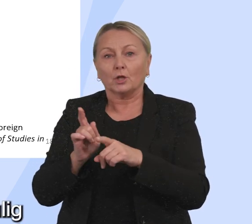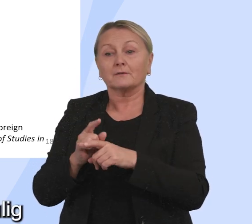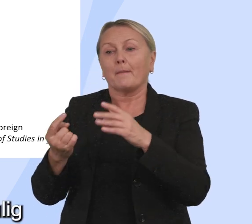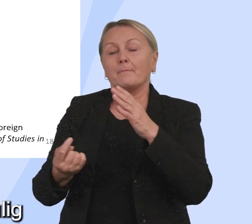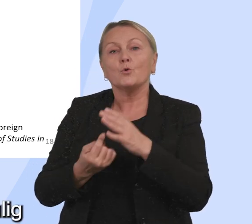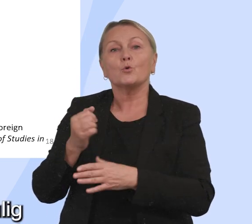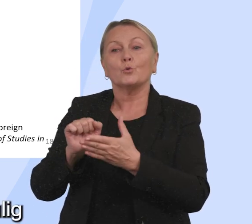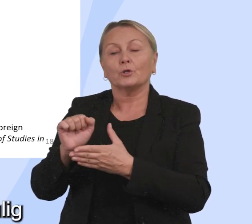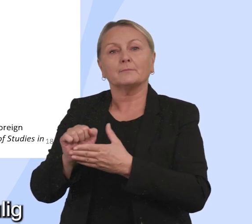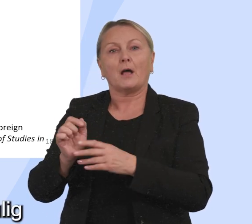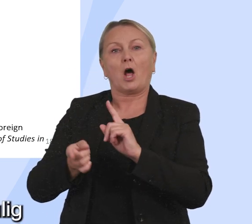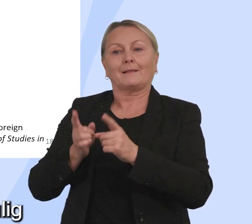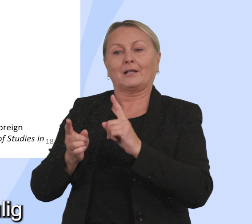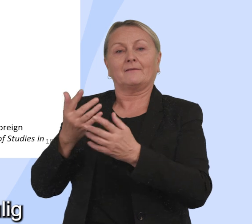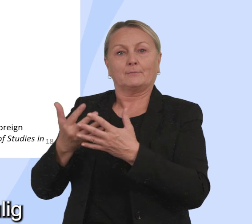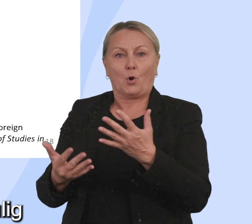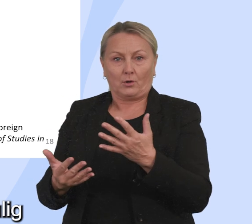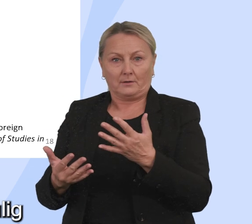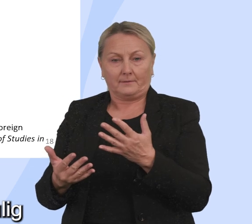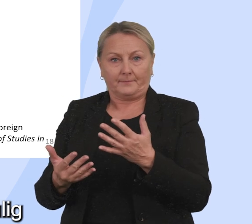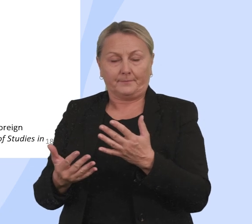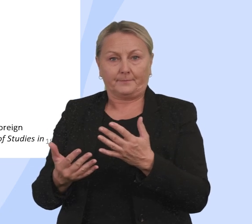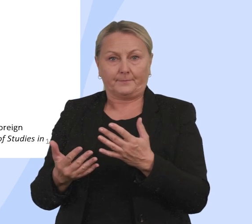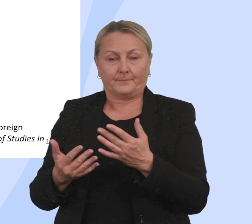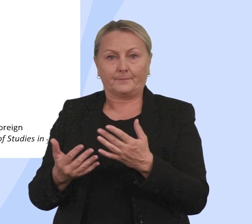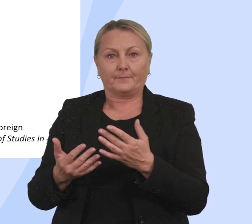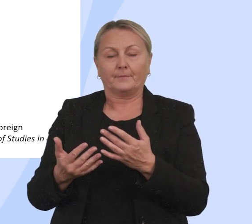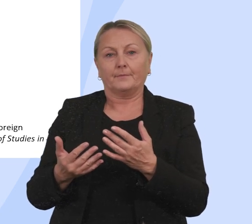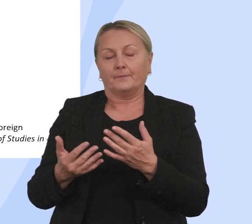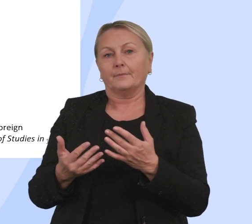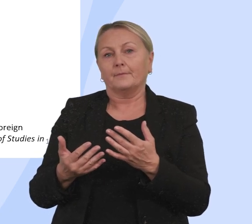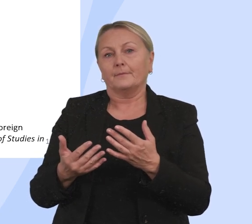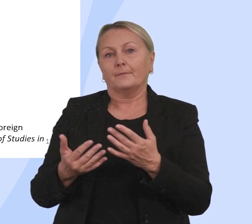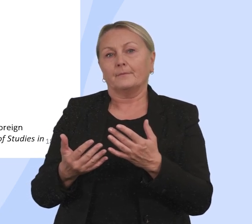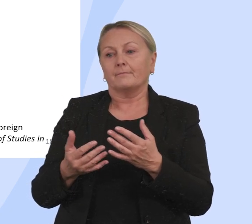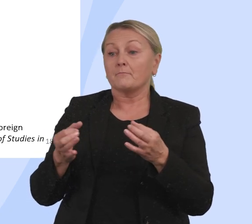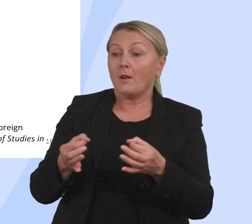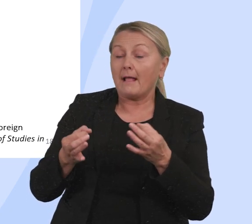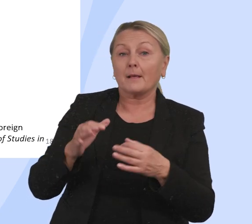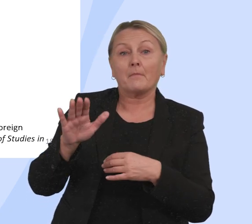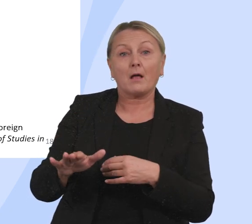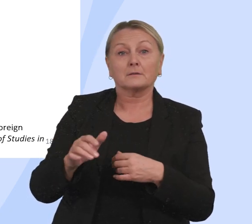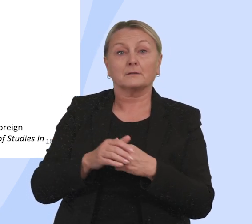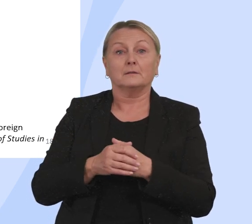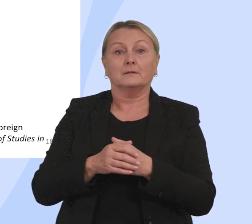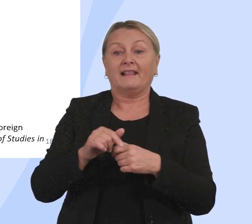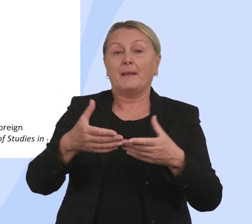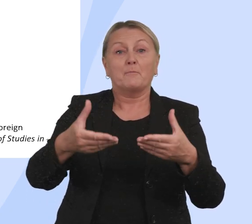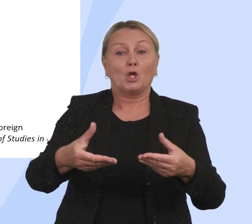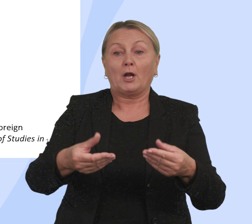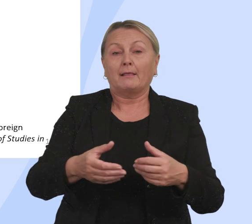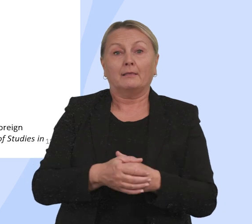at udtrykke sig med det alternative sprog på legepladsen. Nede ved mosen, hvor der sidder en